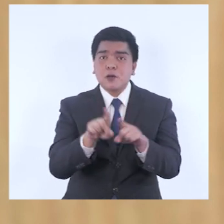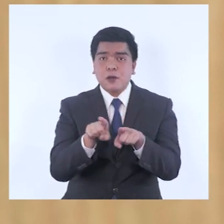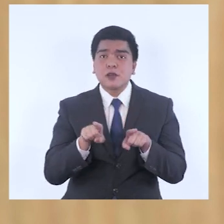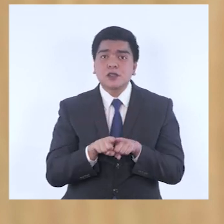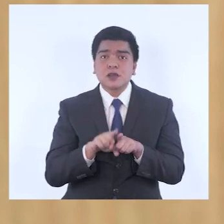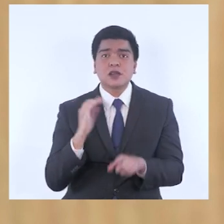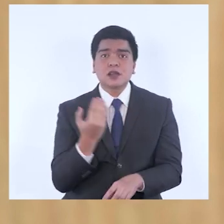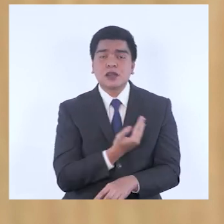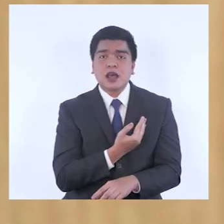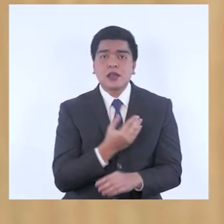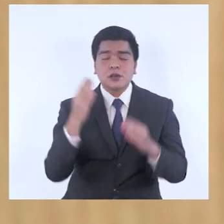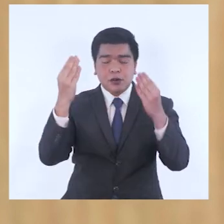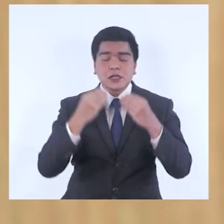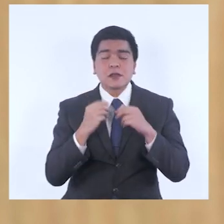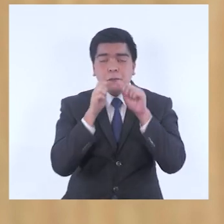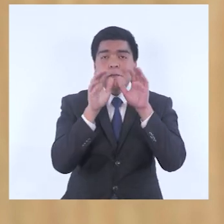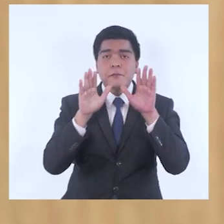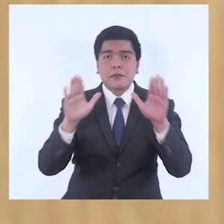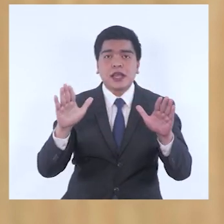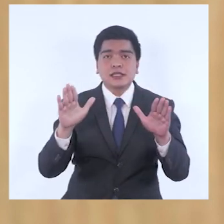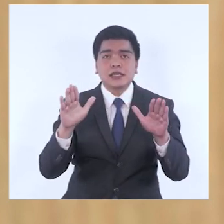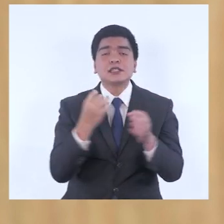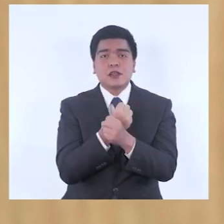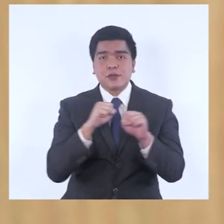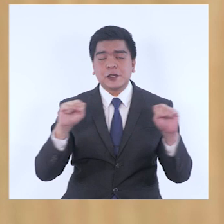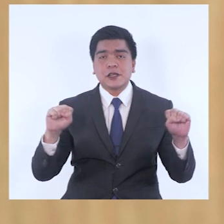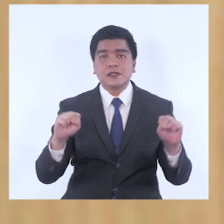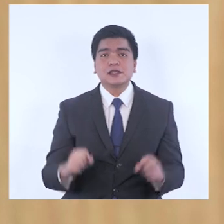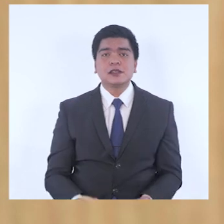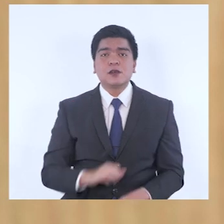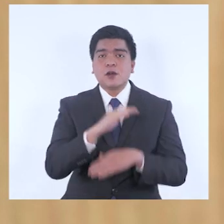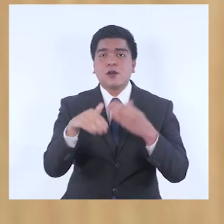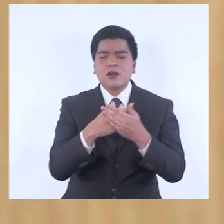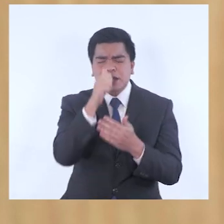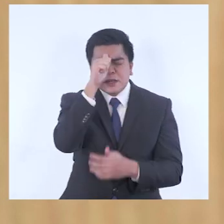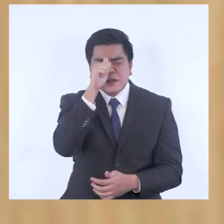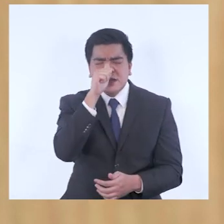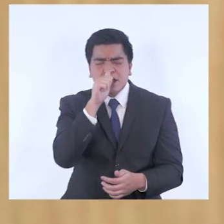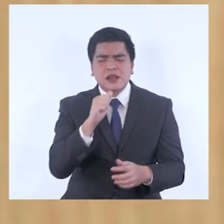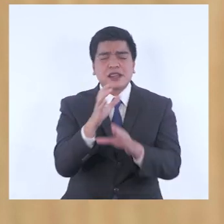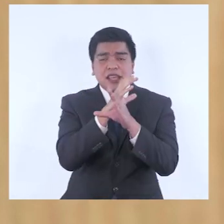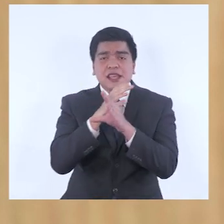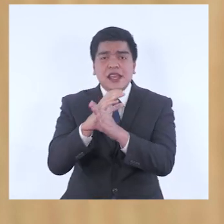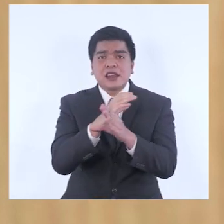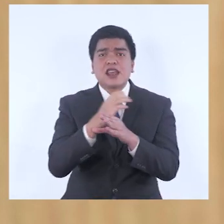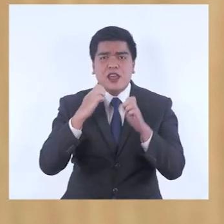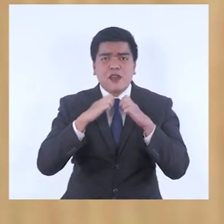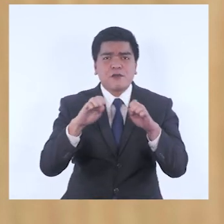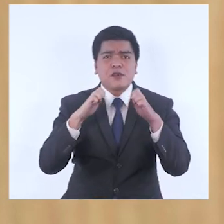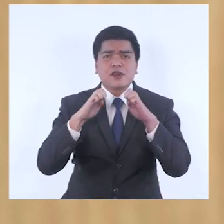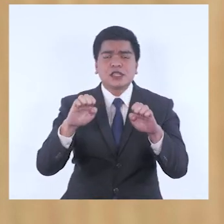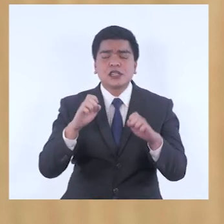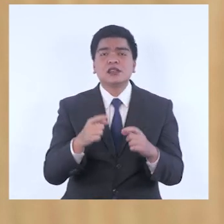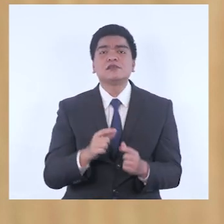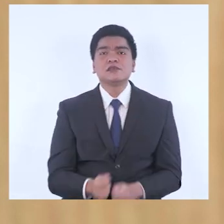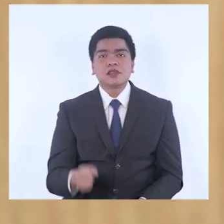mga nagpagal, nagmalasakit sa CPSLI, mga sign language evaluators,